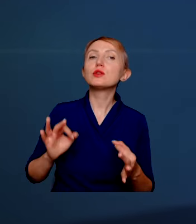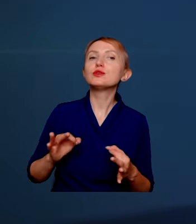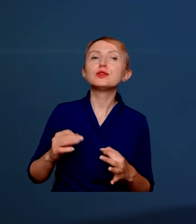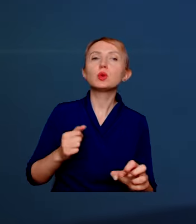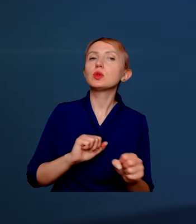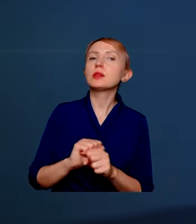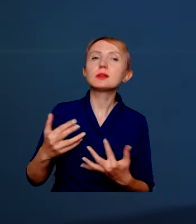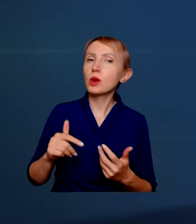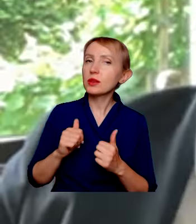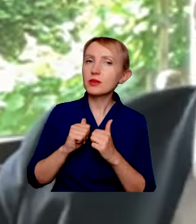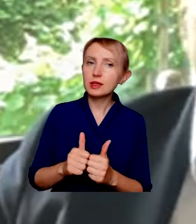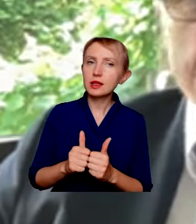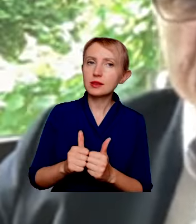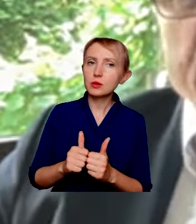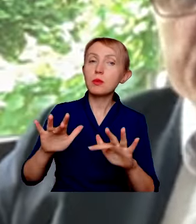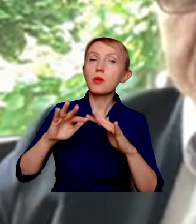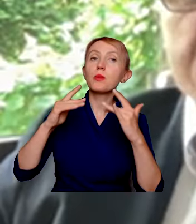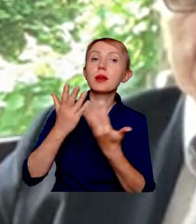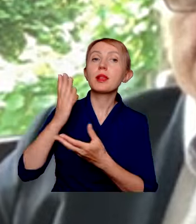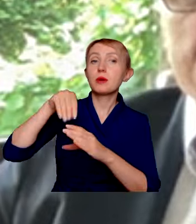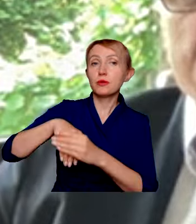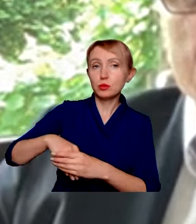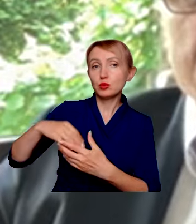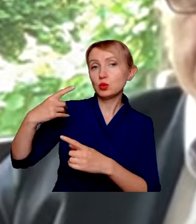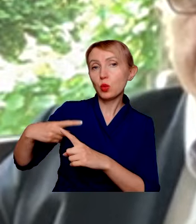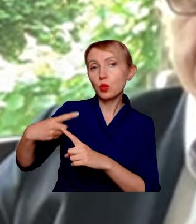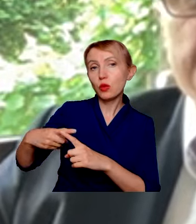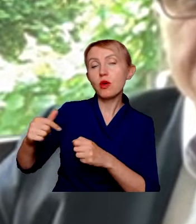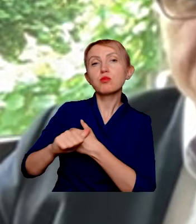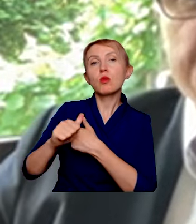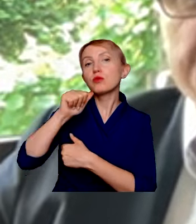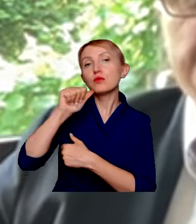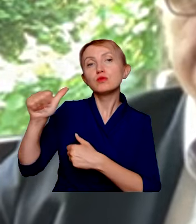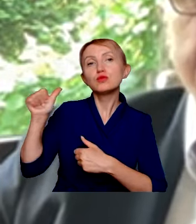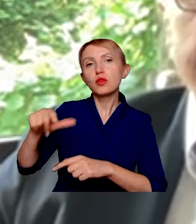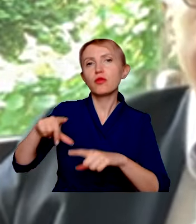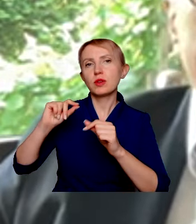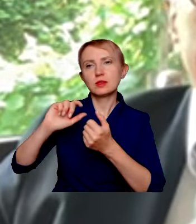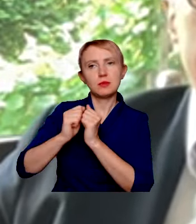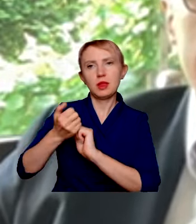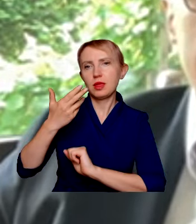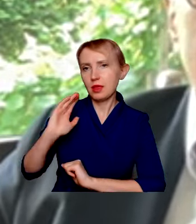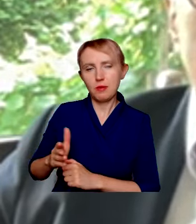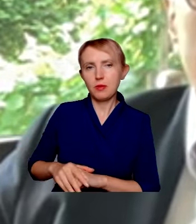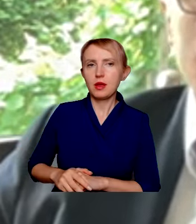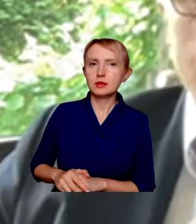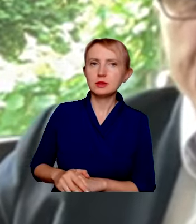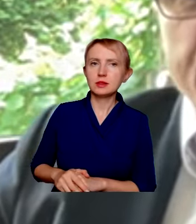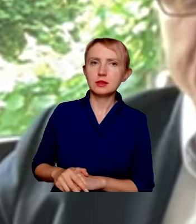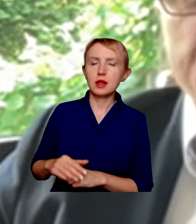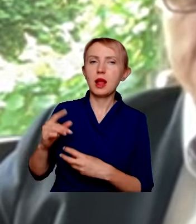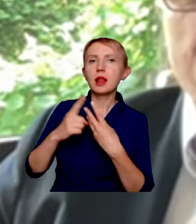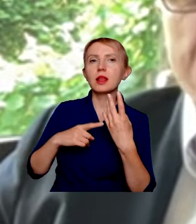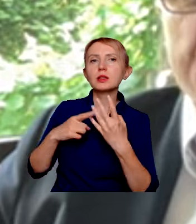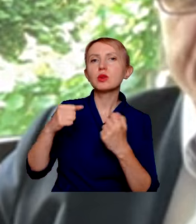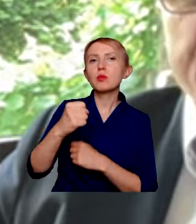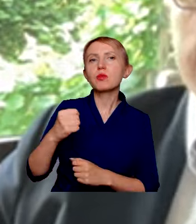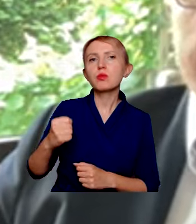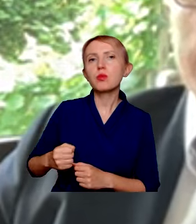dlatego że no, skład parlamentu wskutek wczorajszych wyborów się nie zmienił. Nie zmieniły się liczby posłów